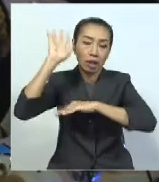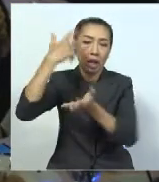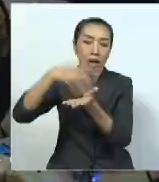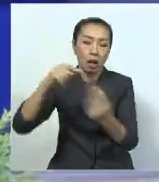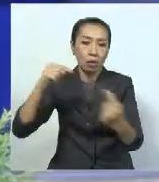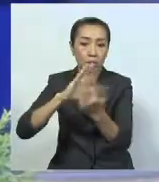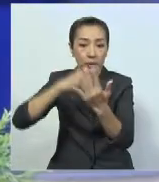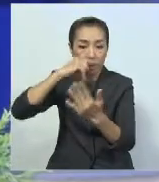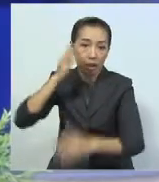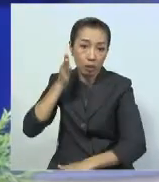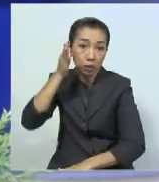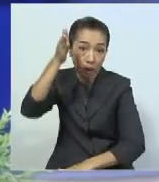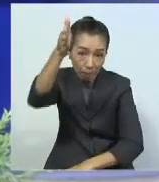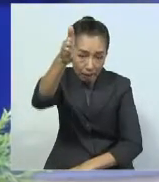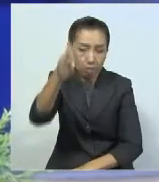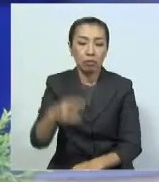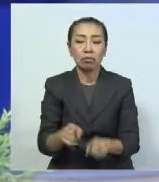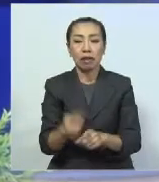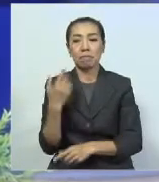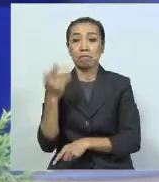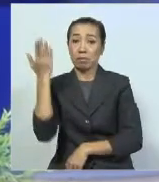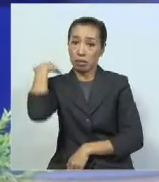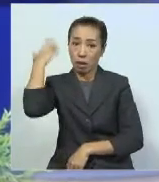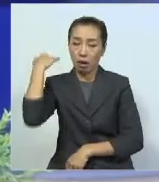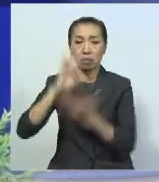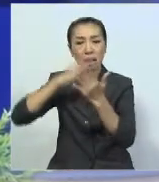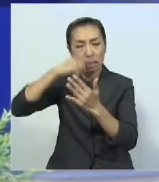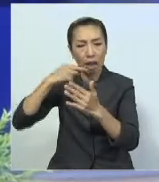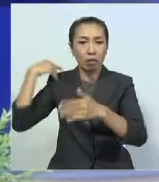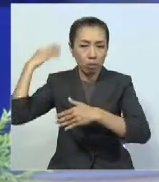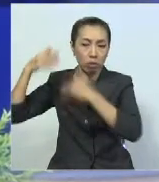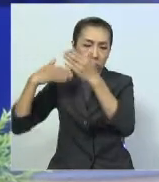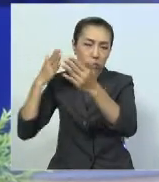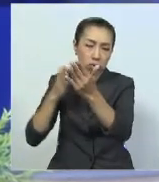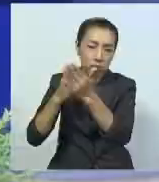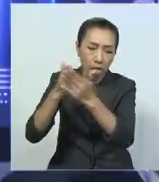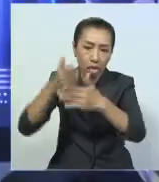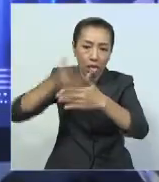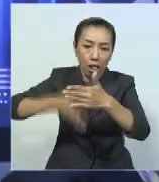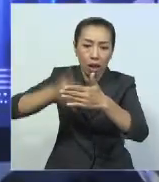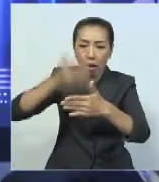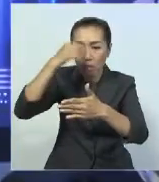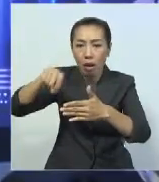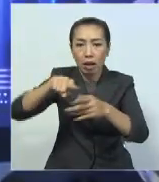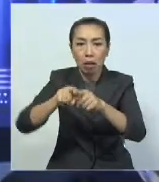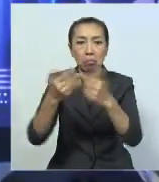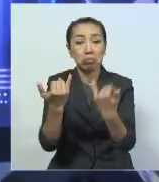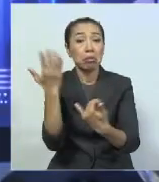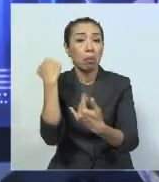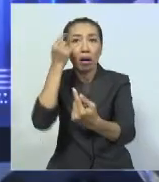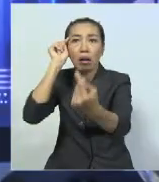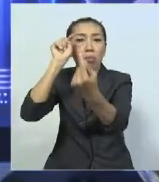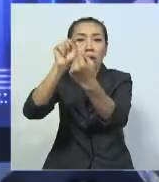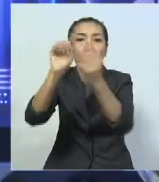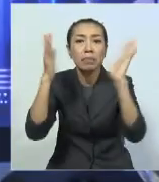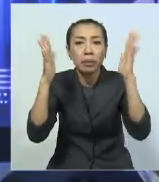ก้าวต่อไปของประเทศไทยว่าที่ผ่านมาประเทศไทยไม่สามารถเดินหน้าได้อย่างชัดเจนเนื่องจากขาดจุดหมายปลายท